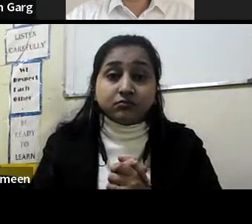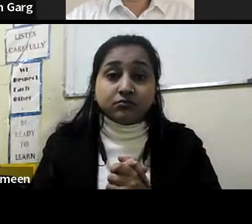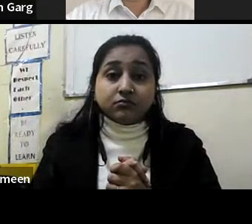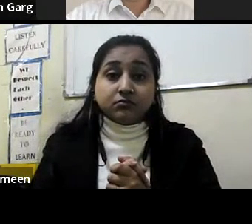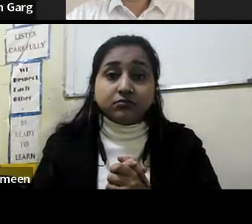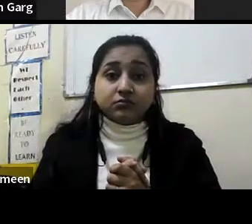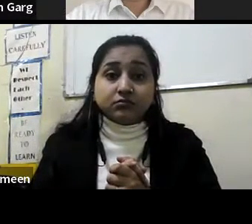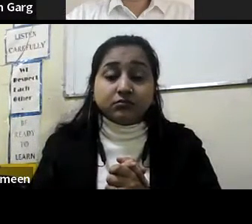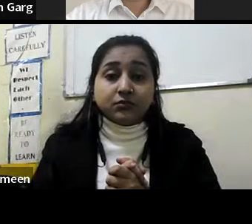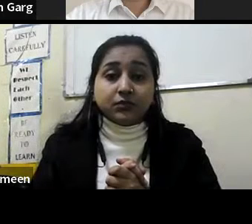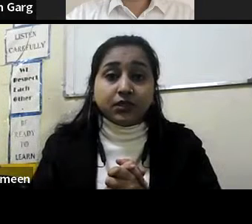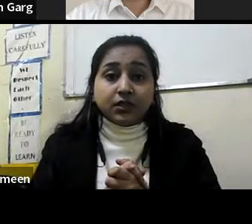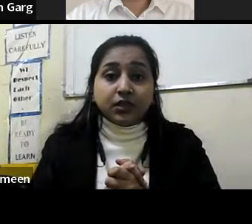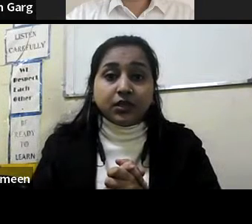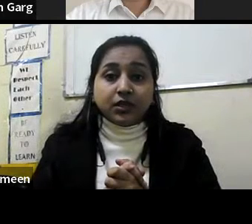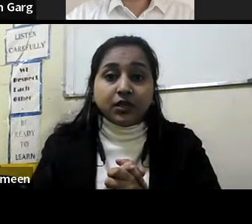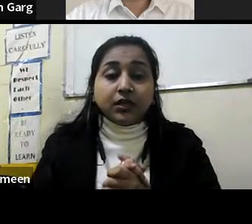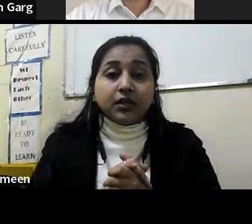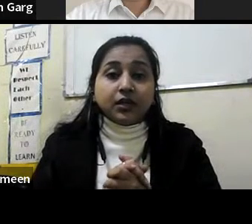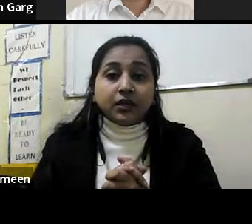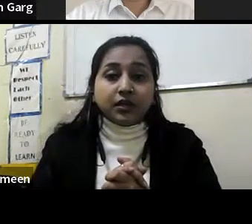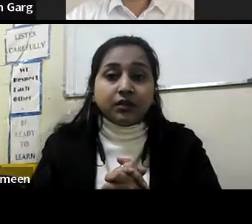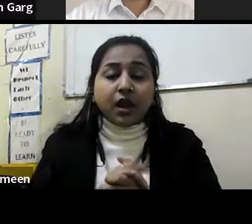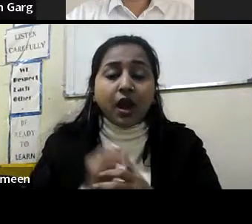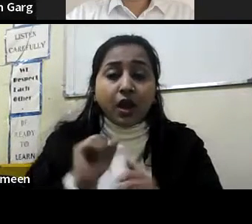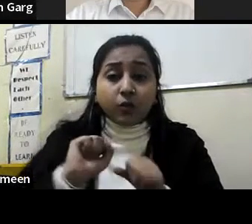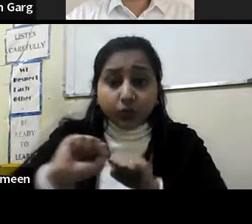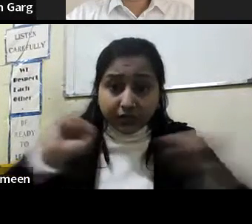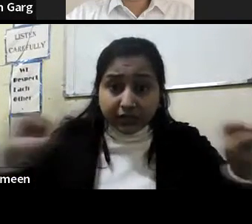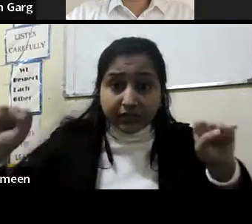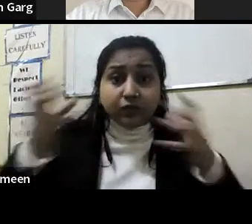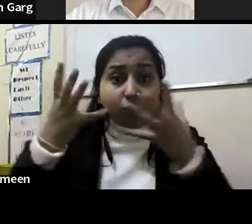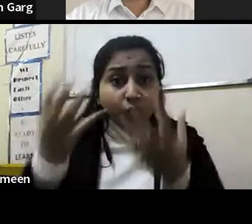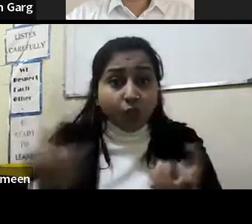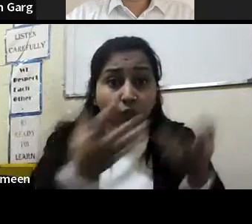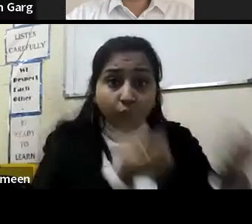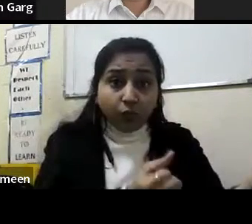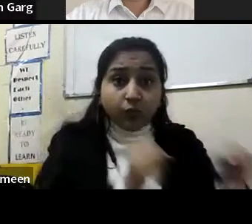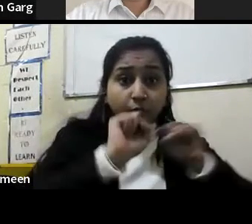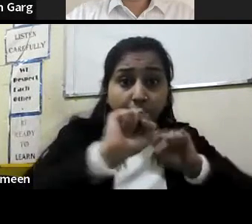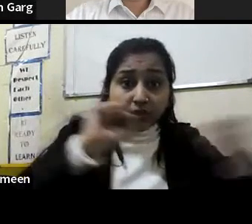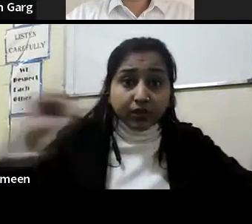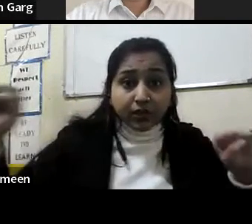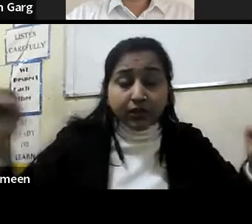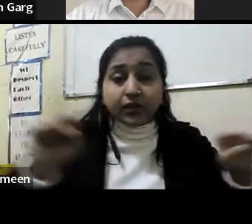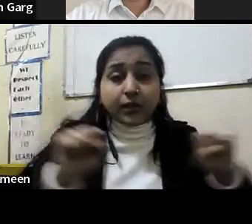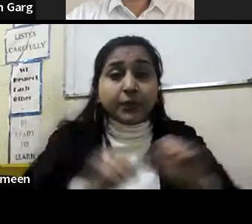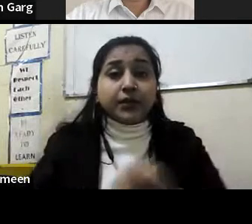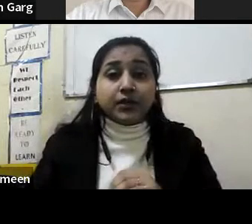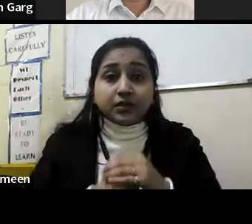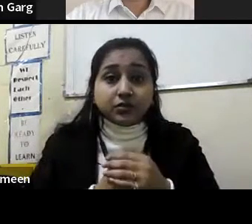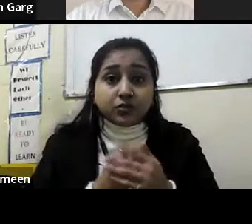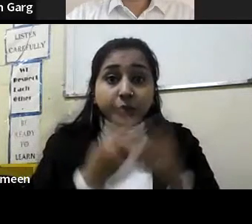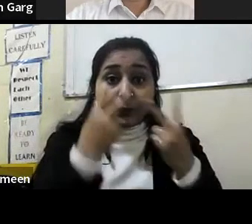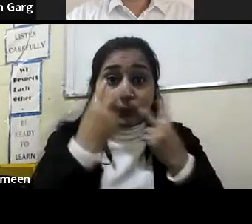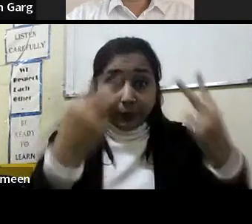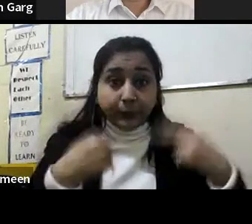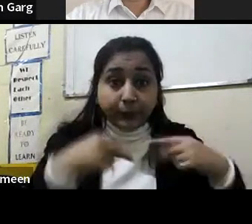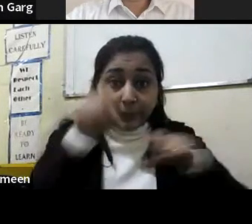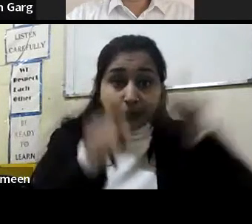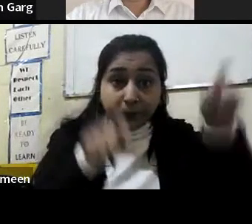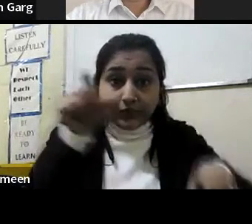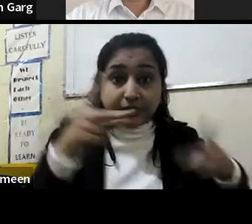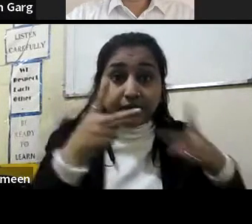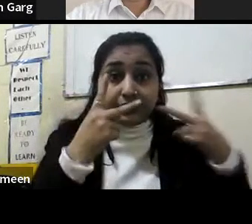for tailoring it to our needs, our audience, their needs. तो एक